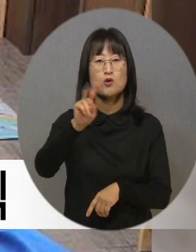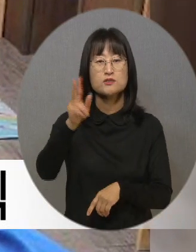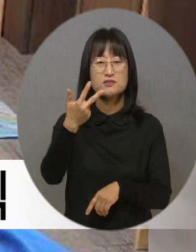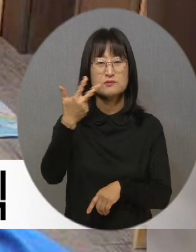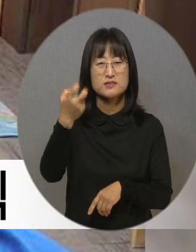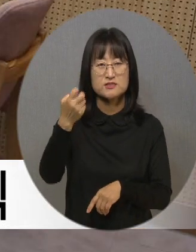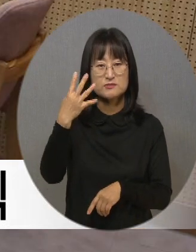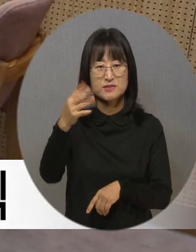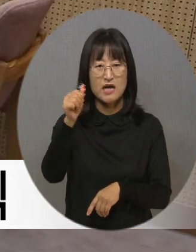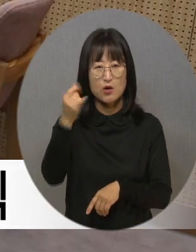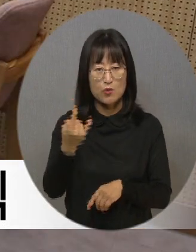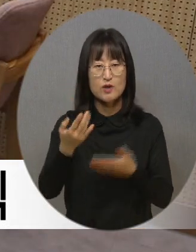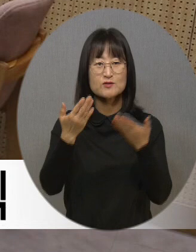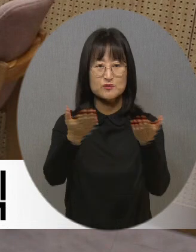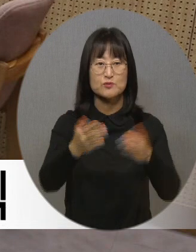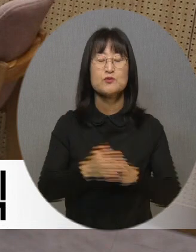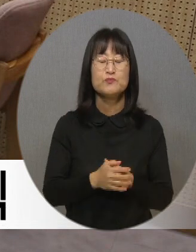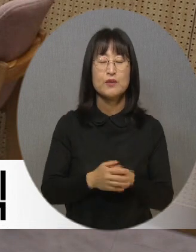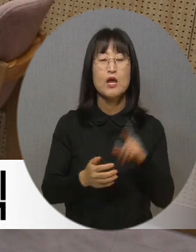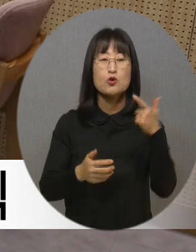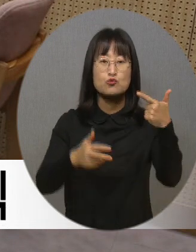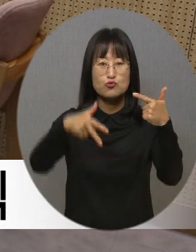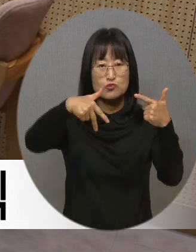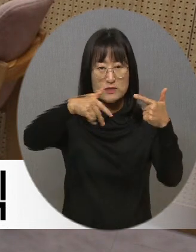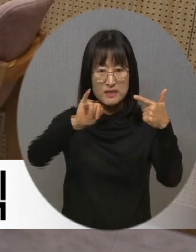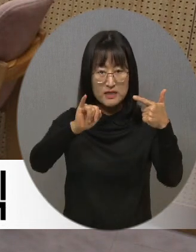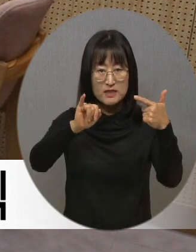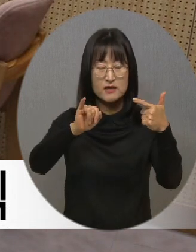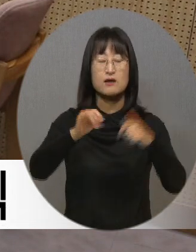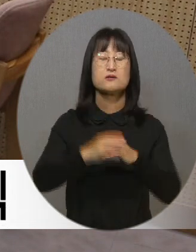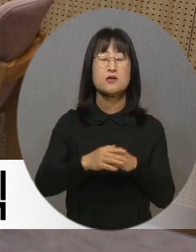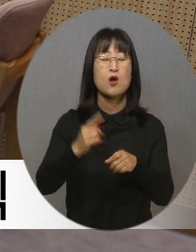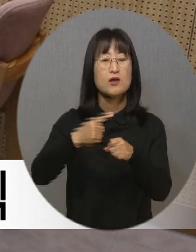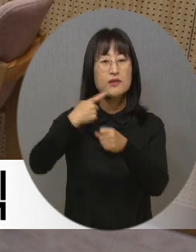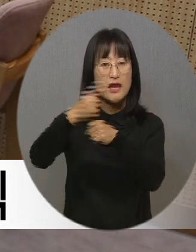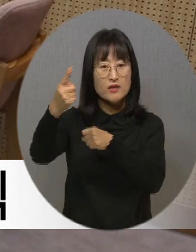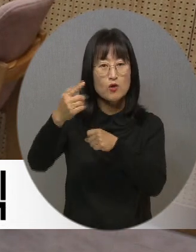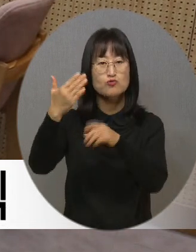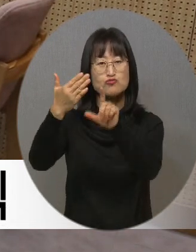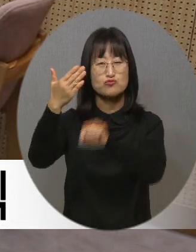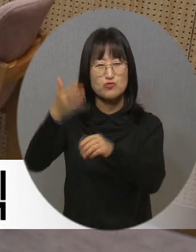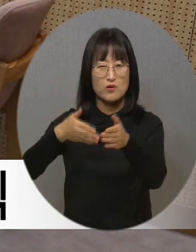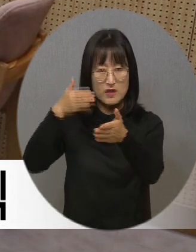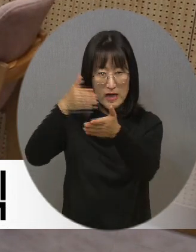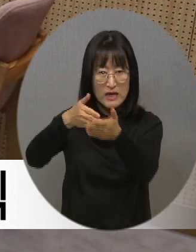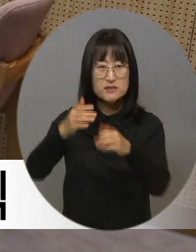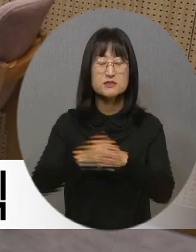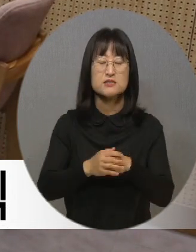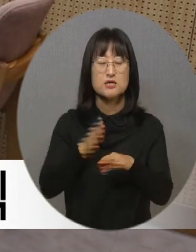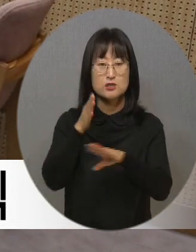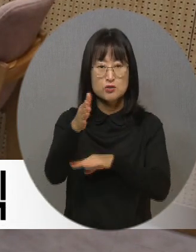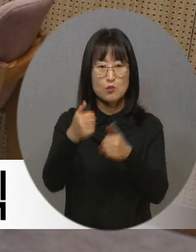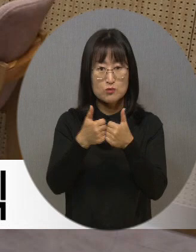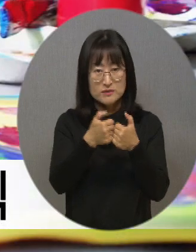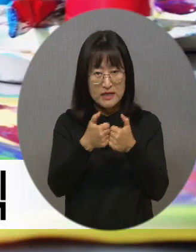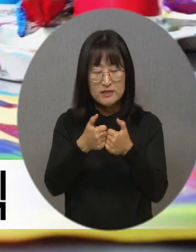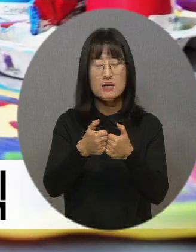제공했습니다. 6기 사업은 이달부터 다음해 9월까지 진행되며 전문 상담사의 주관